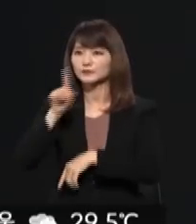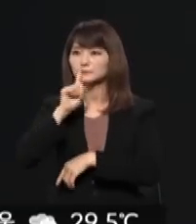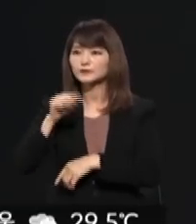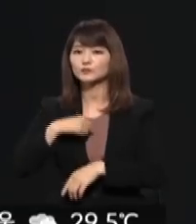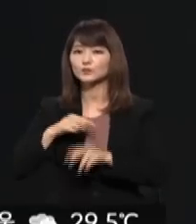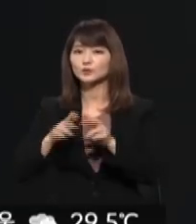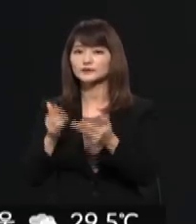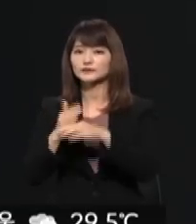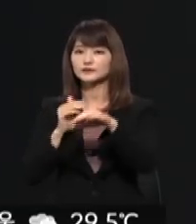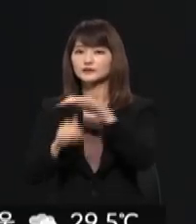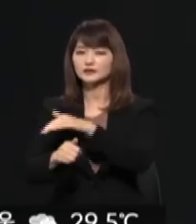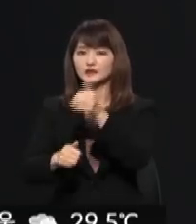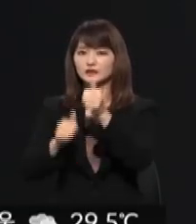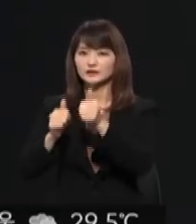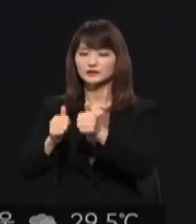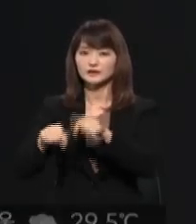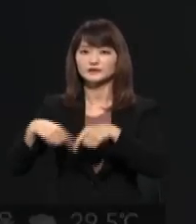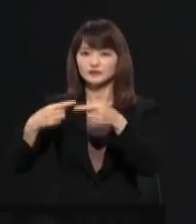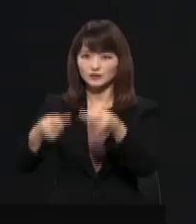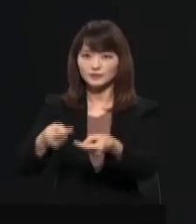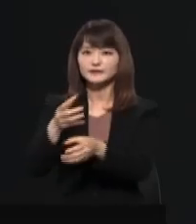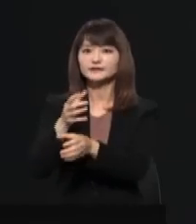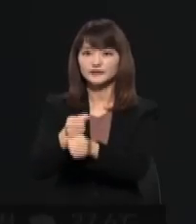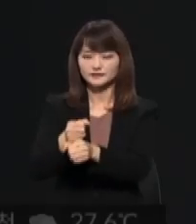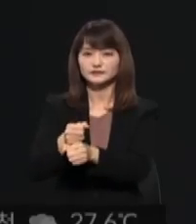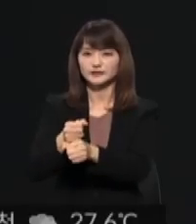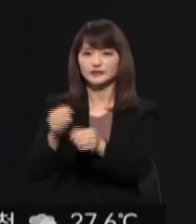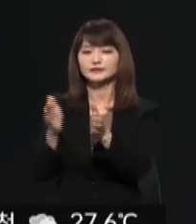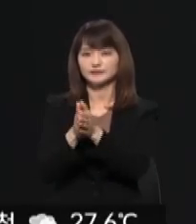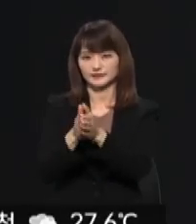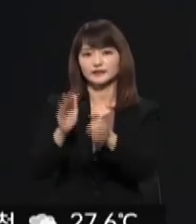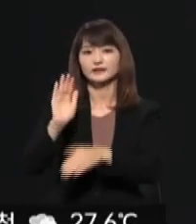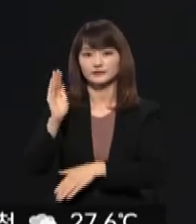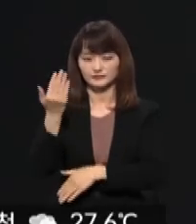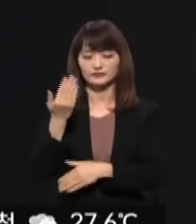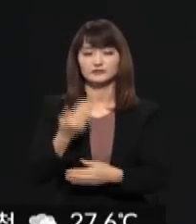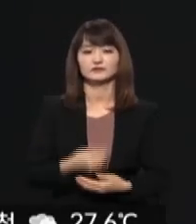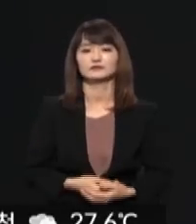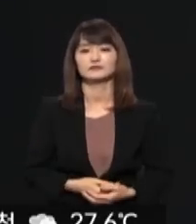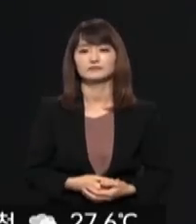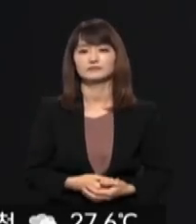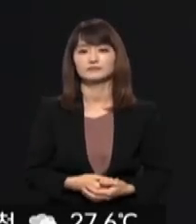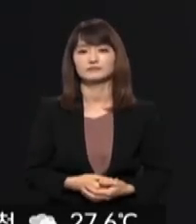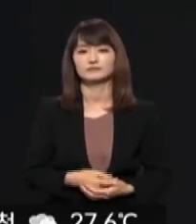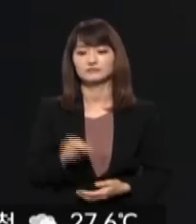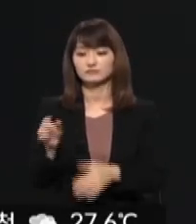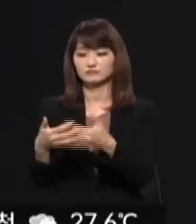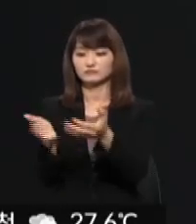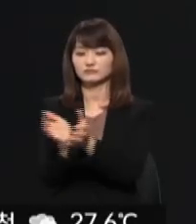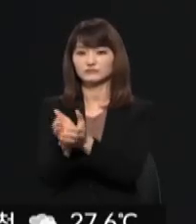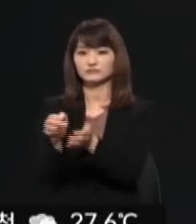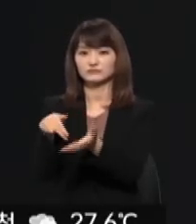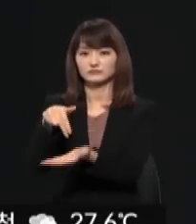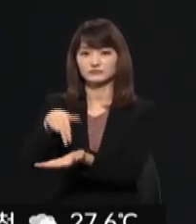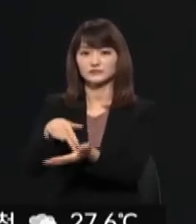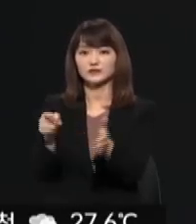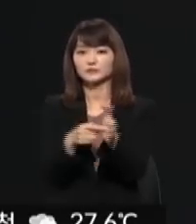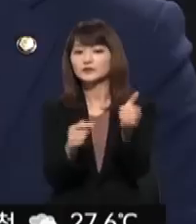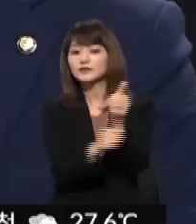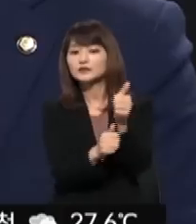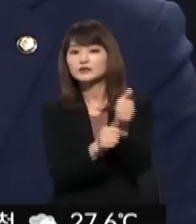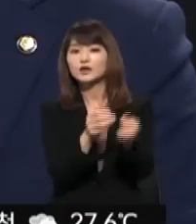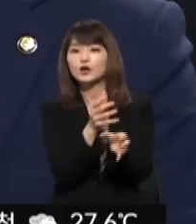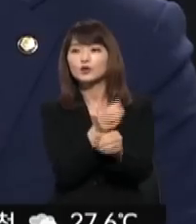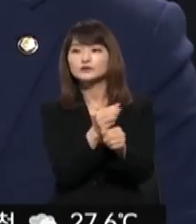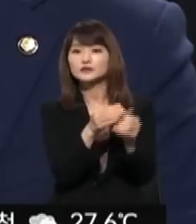전당대회 나갈 수 있는 시점에 전당대를 열어야 한다 그래서 얘기를 했단 말이에요 그리고 또 여당으로서 비대위를 언제까지